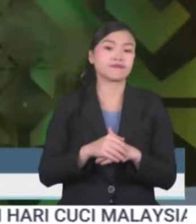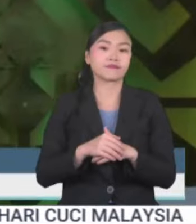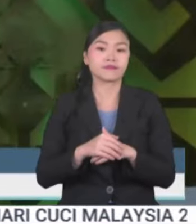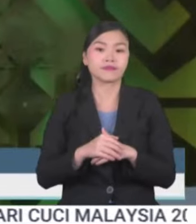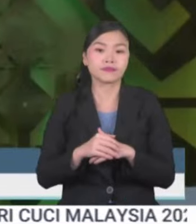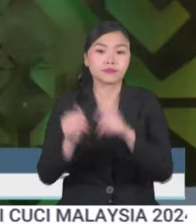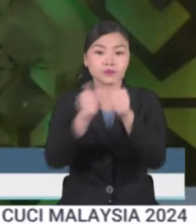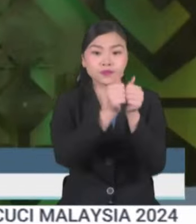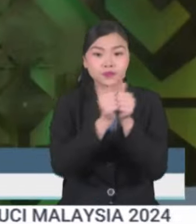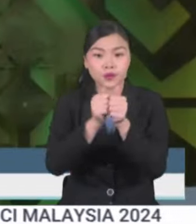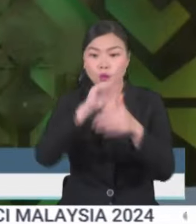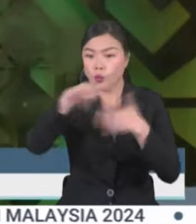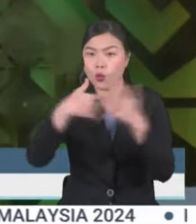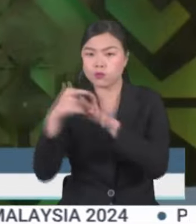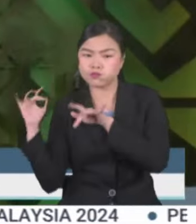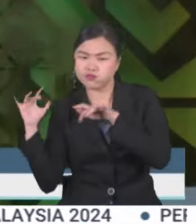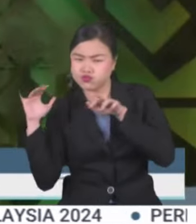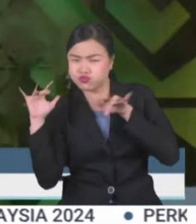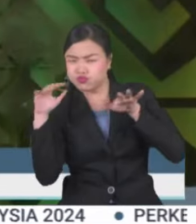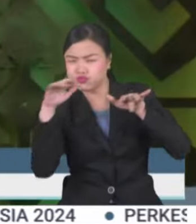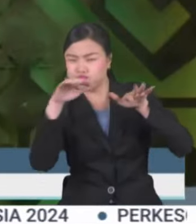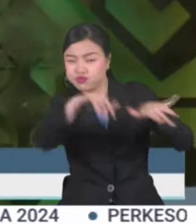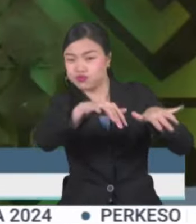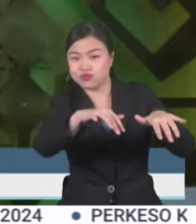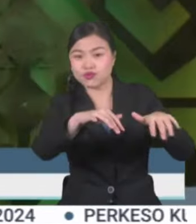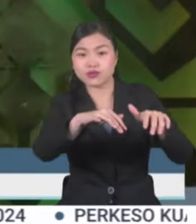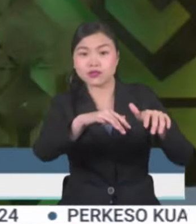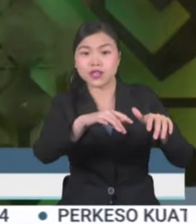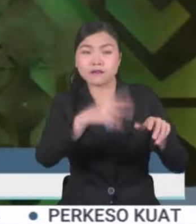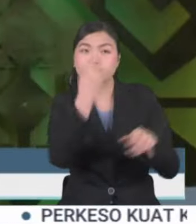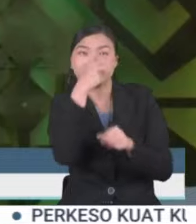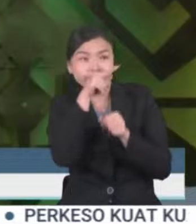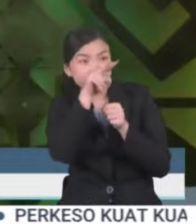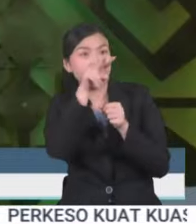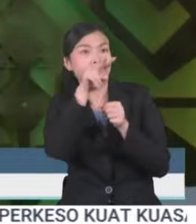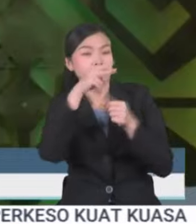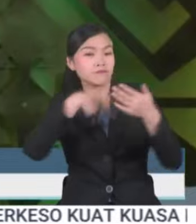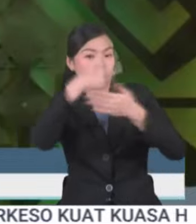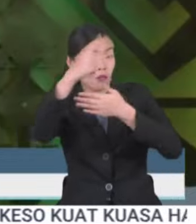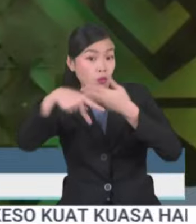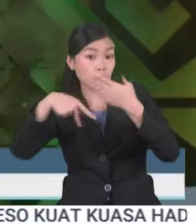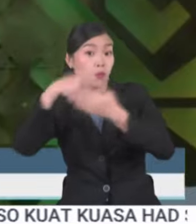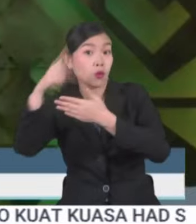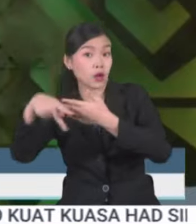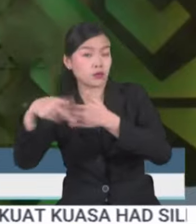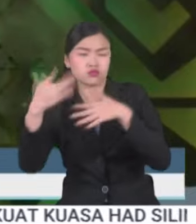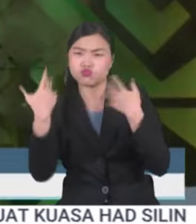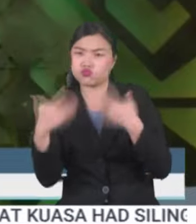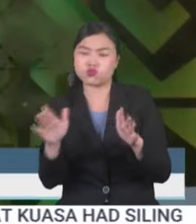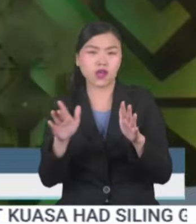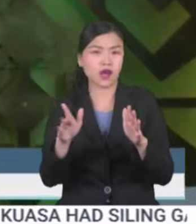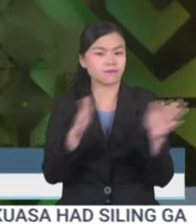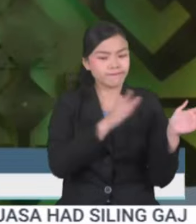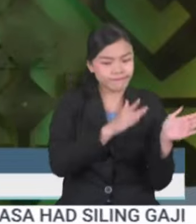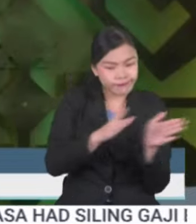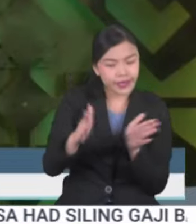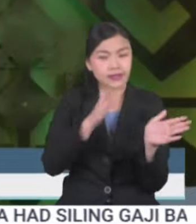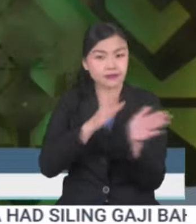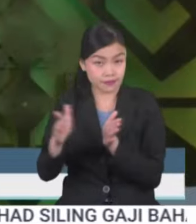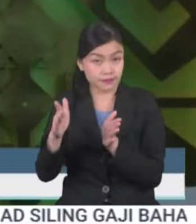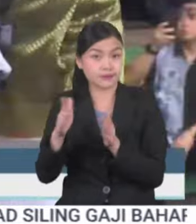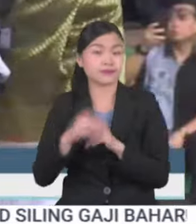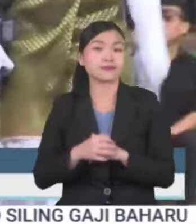sama-sama semua hadir beramai-ramai sambil menyaksikan program-program yang telah disusun semasa